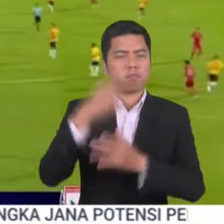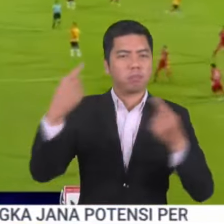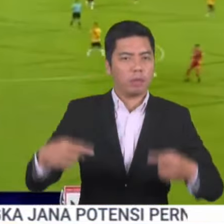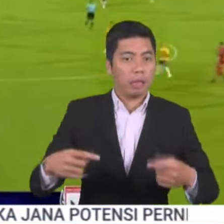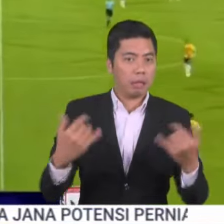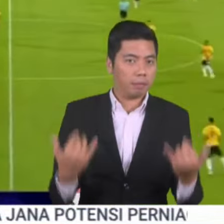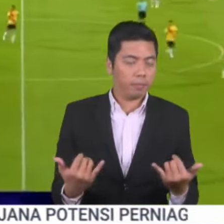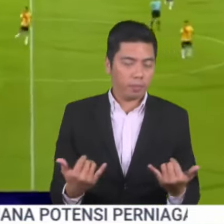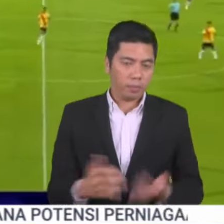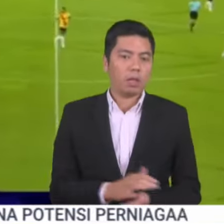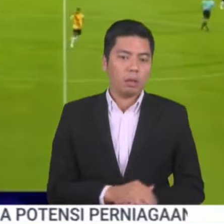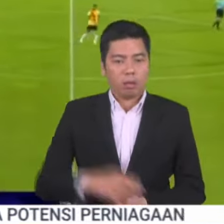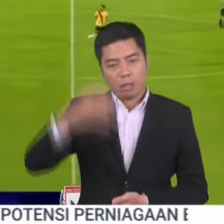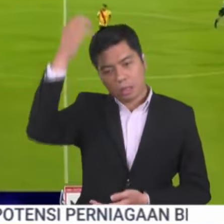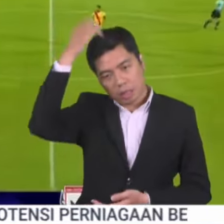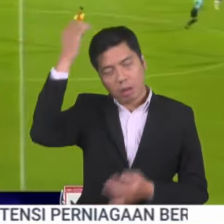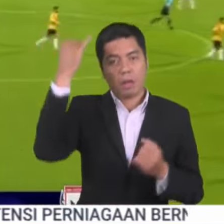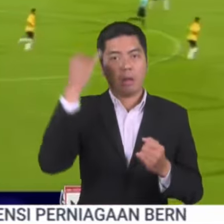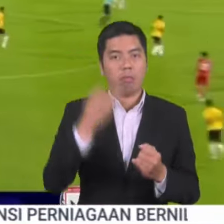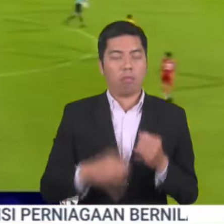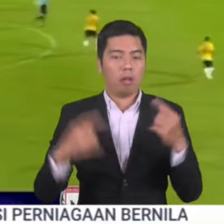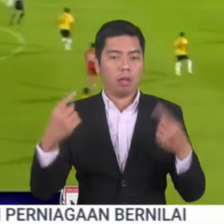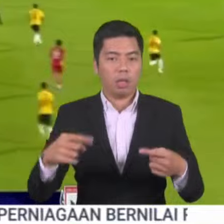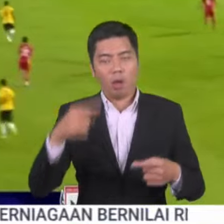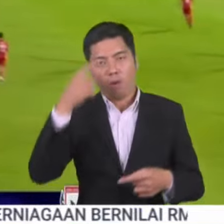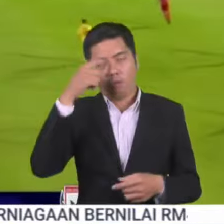ini. Selangor yang kali terakhir beraksi di pentas